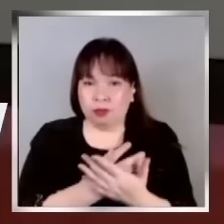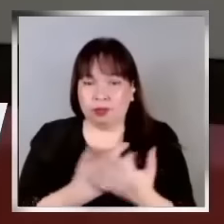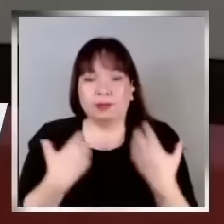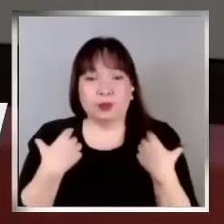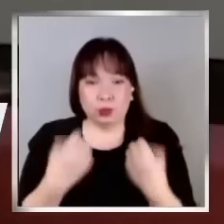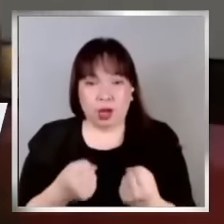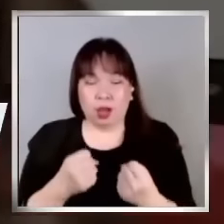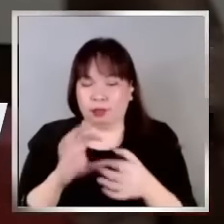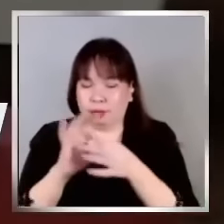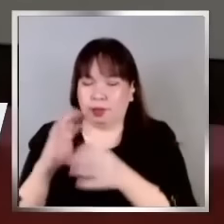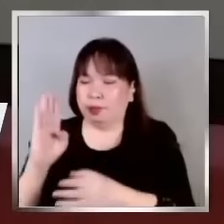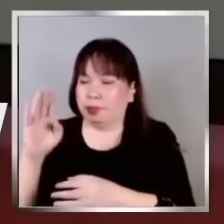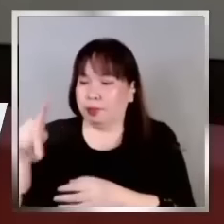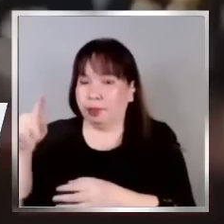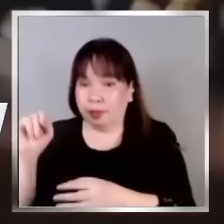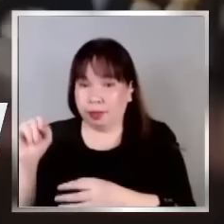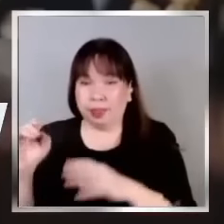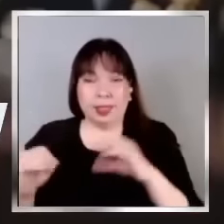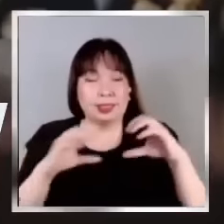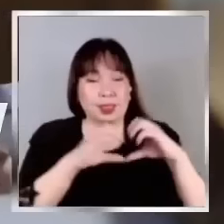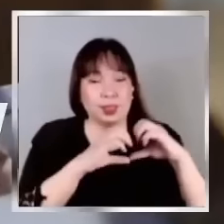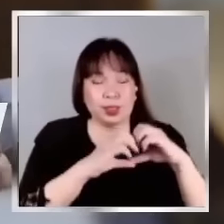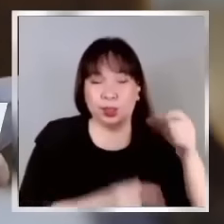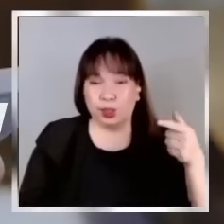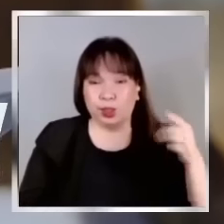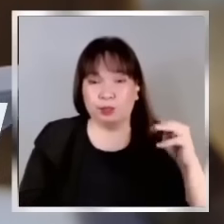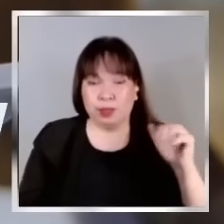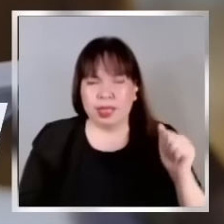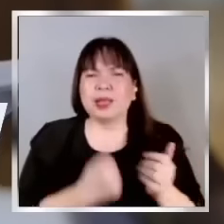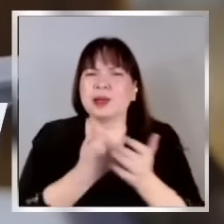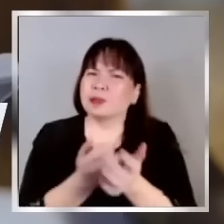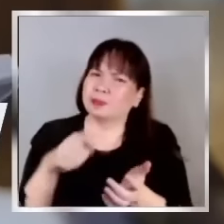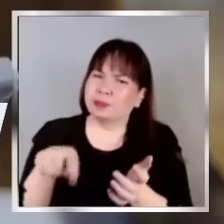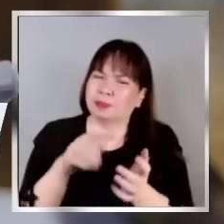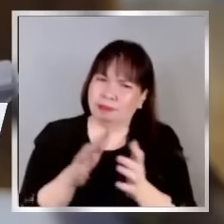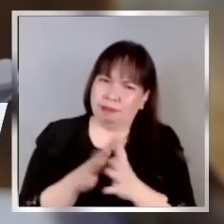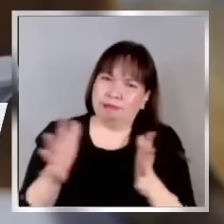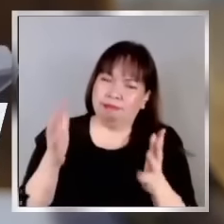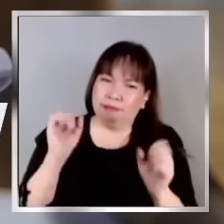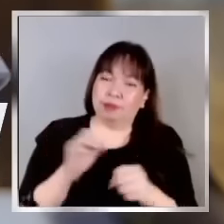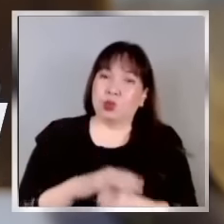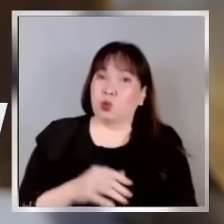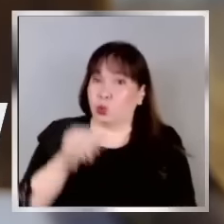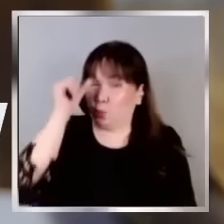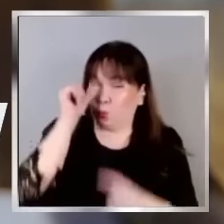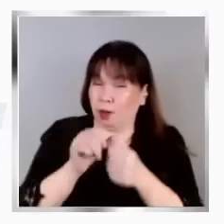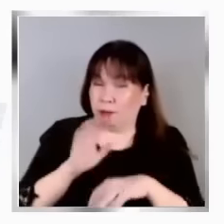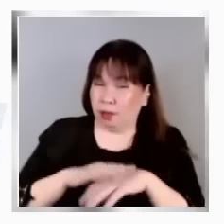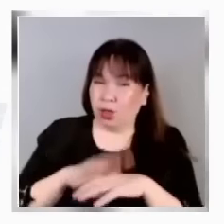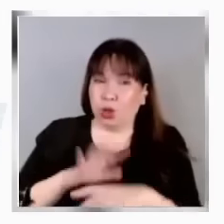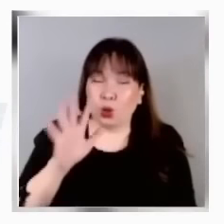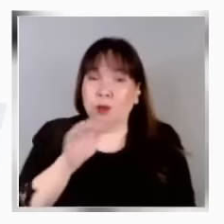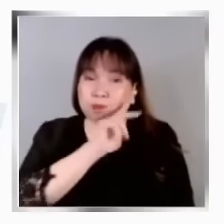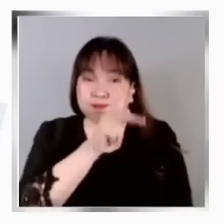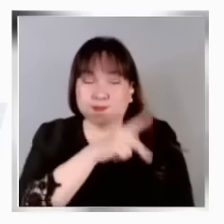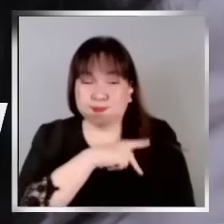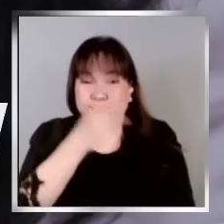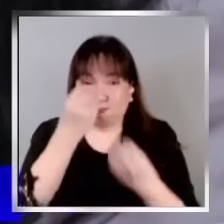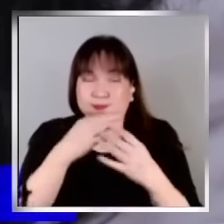na malaki ang maitutulong nito. Tandaan, huwag na huwag ibibigay sa iba ang confidential information gaya ng one-time